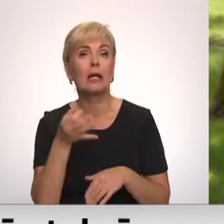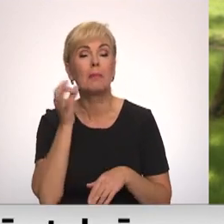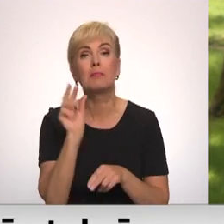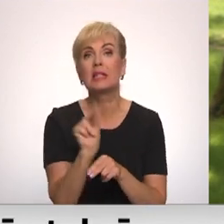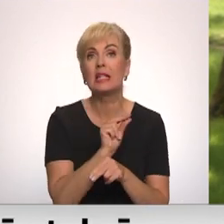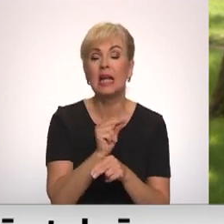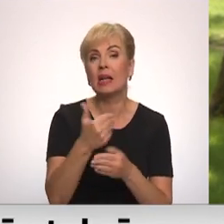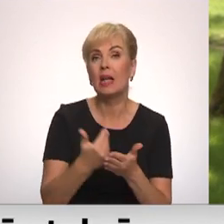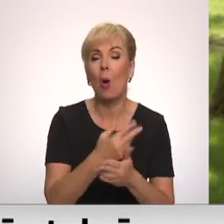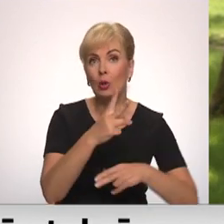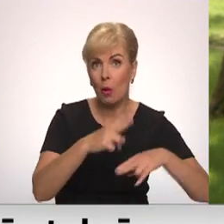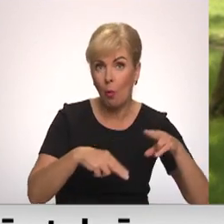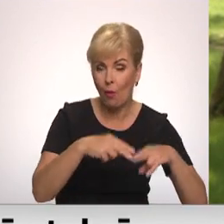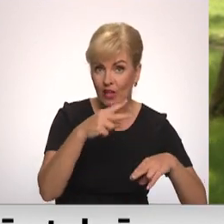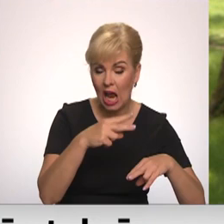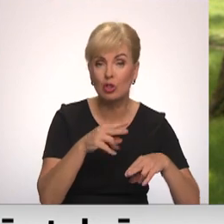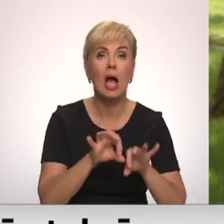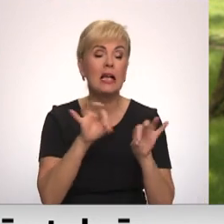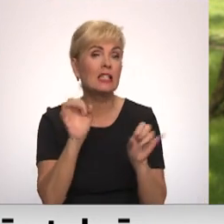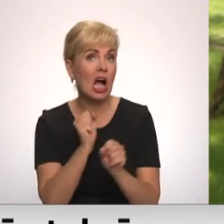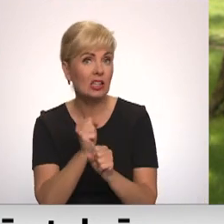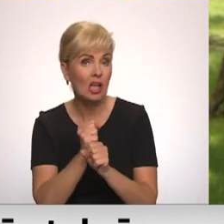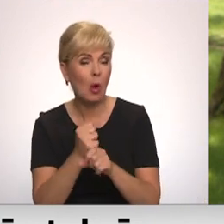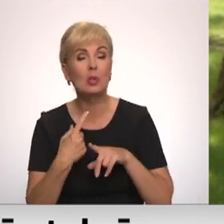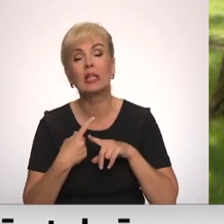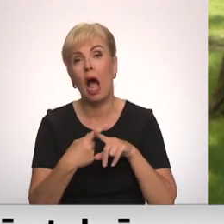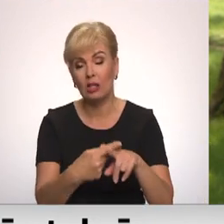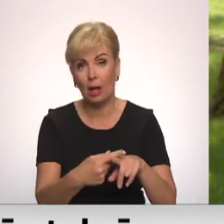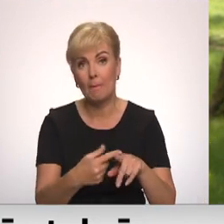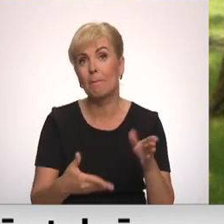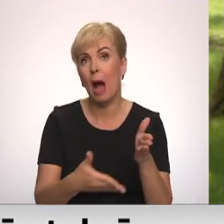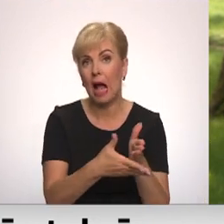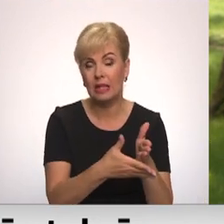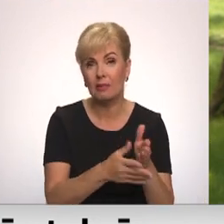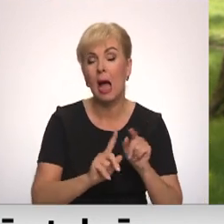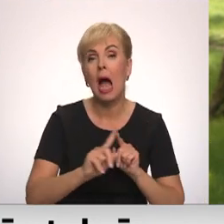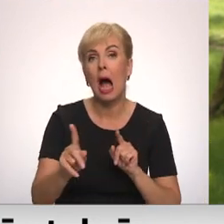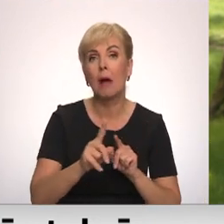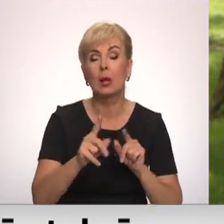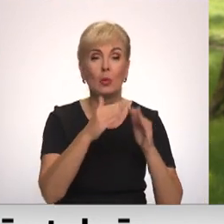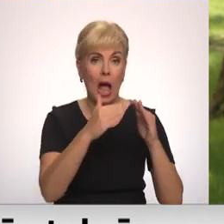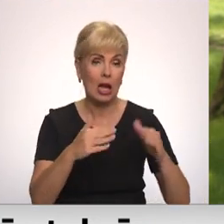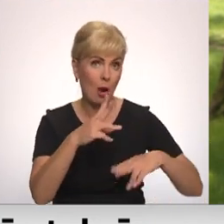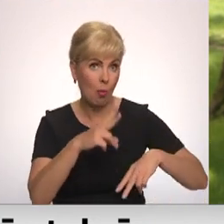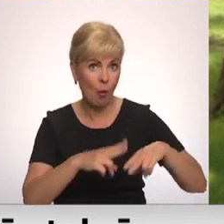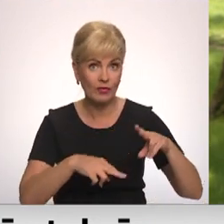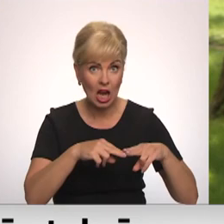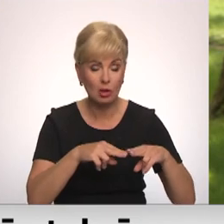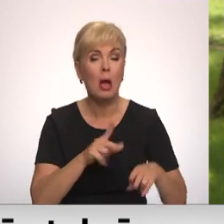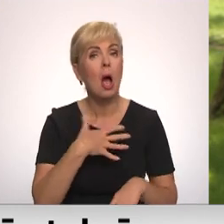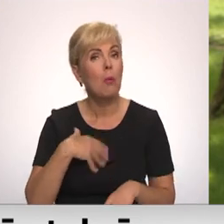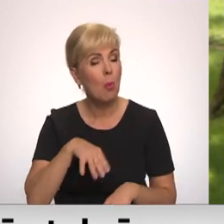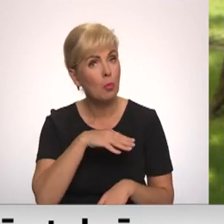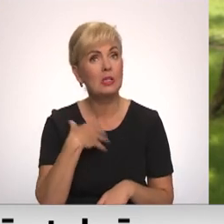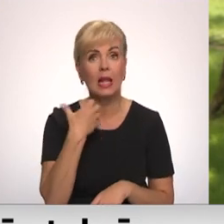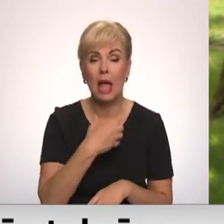jaunā būvniecība, gan arī sākam darbu pie jaunas neatliekamās palīdzības un ambulatārās ēkas būvniecības. Jo mums ir